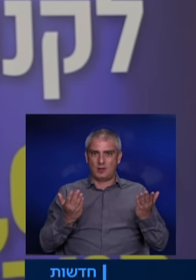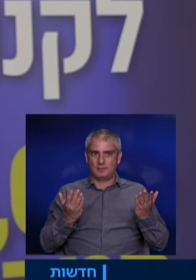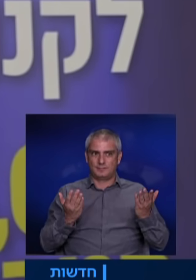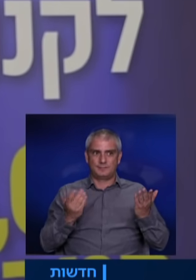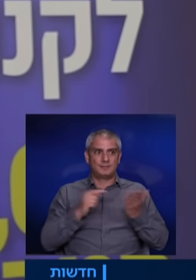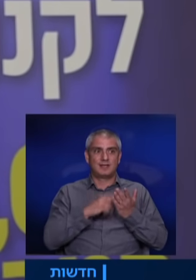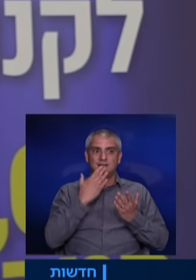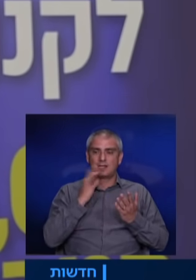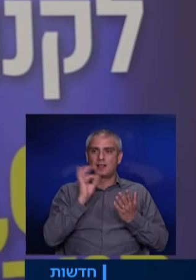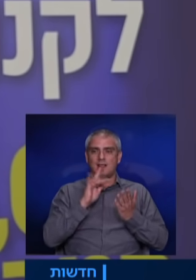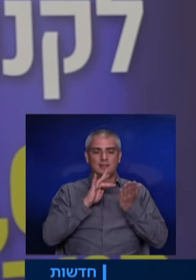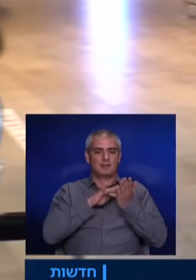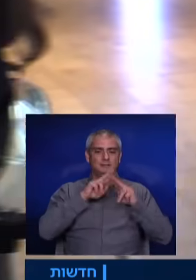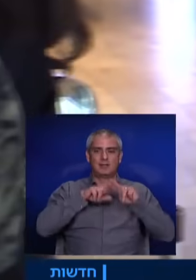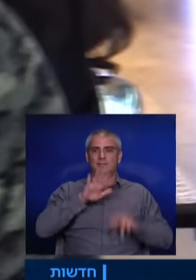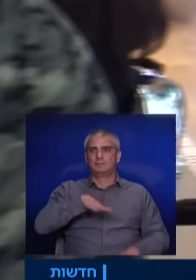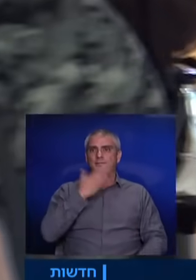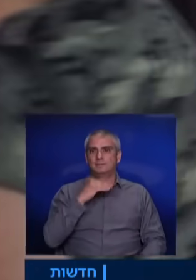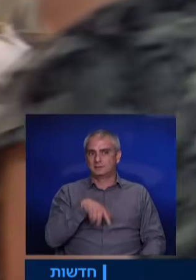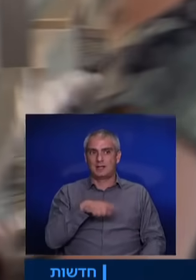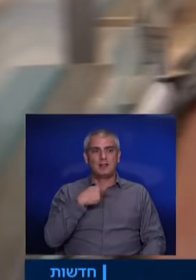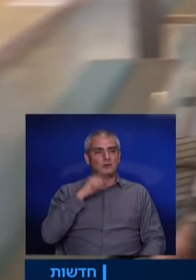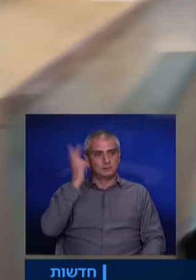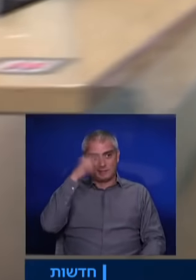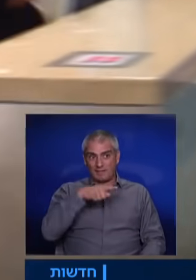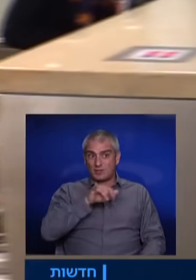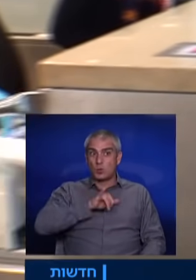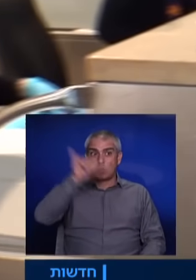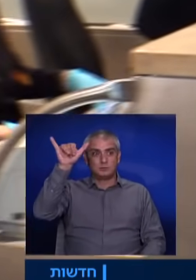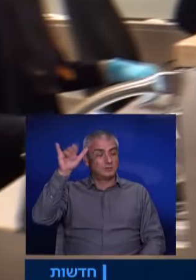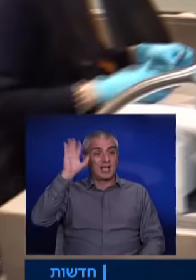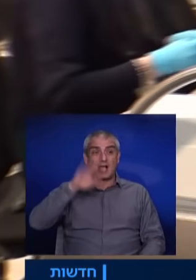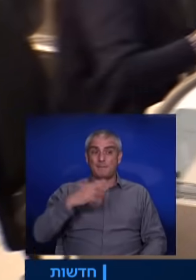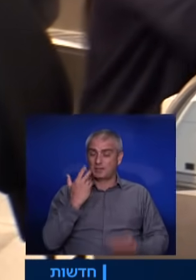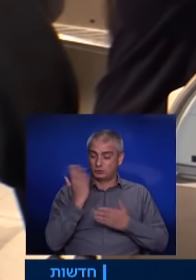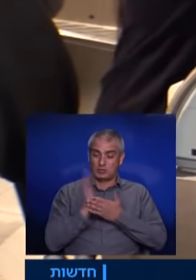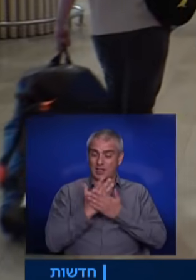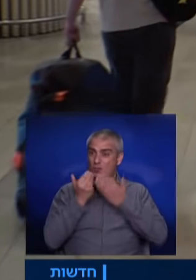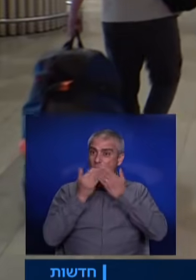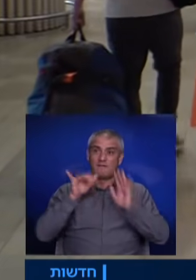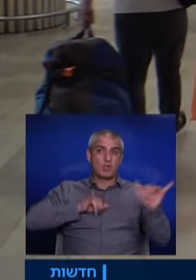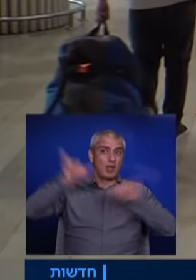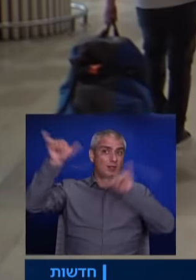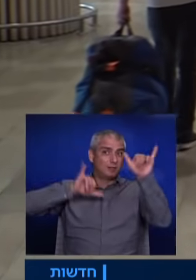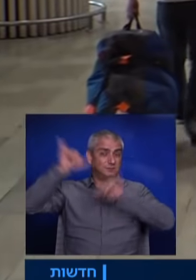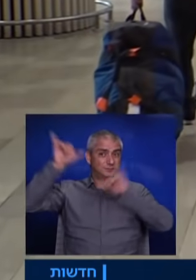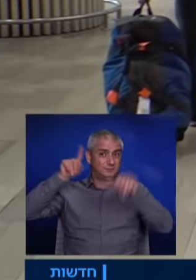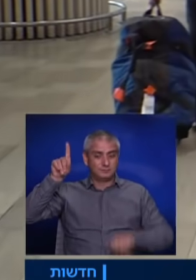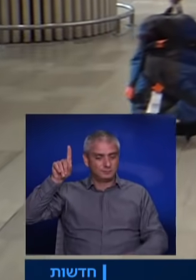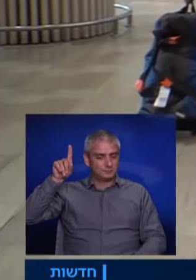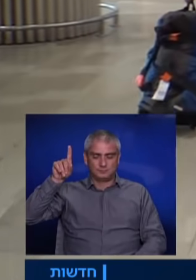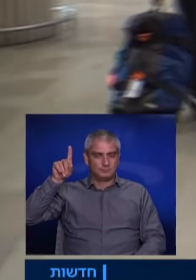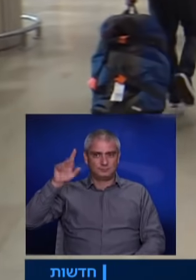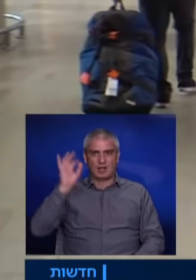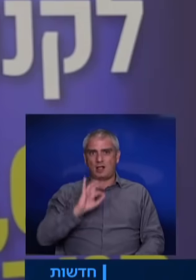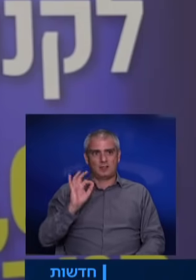כי הישראלים עדיין נמצאים בארץ. אנחנו צריכים להבין שהחול, גם ברגע שהוחלט על פתיחת השמיים, אנחנו